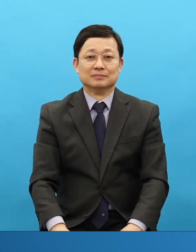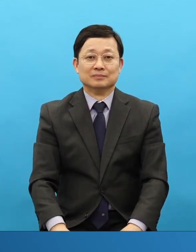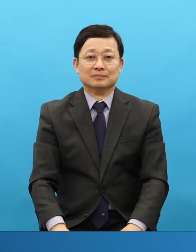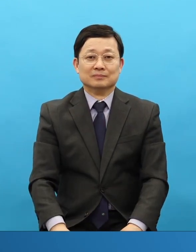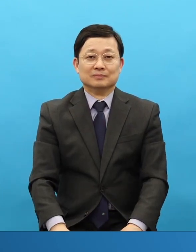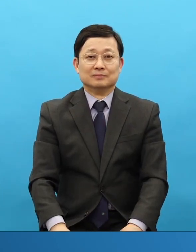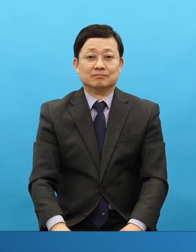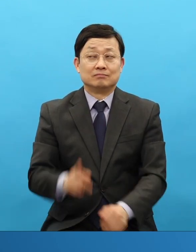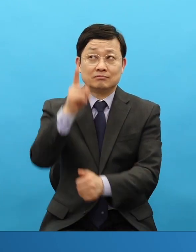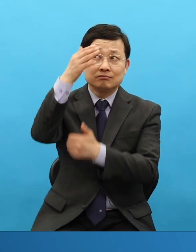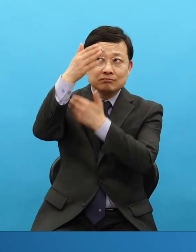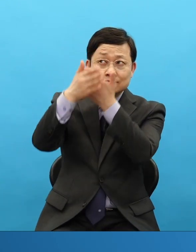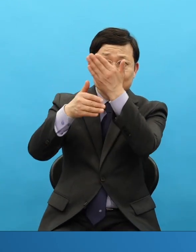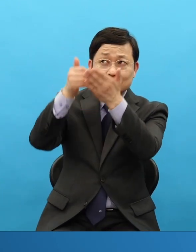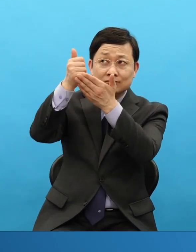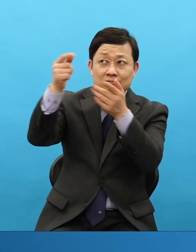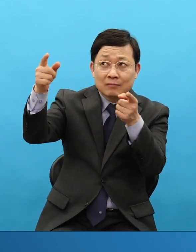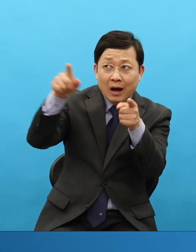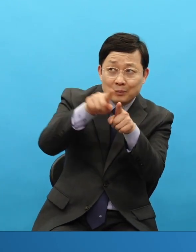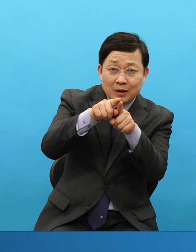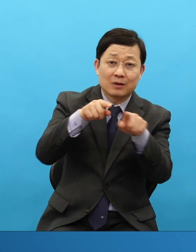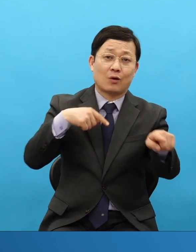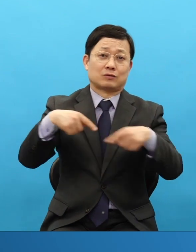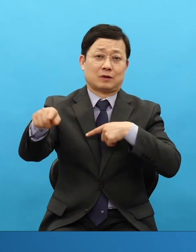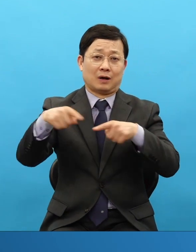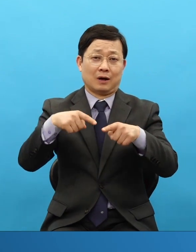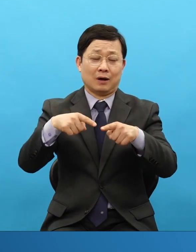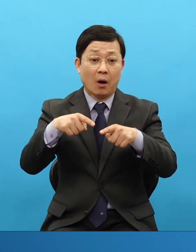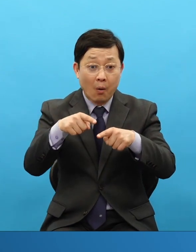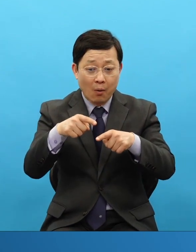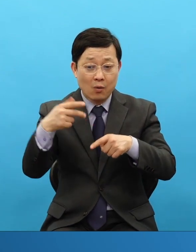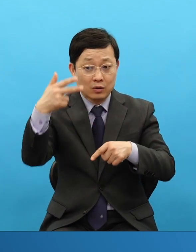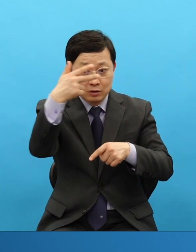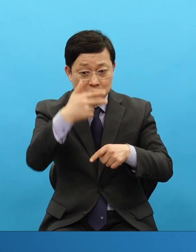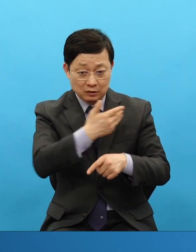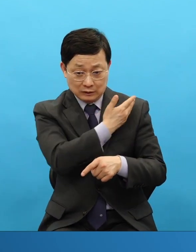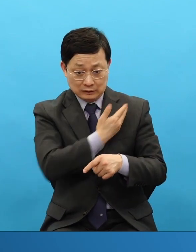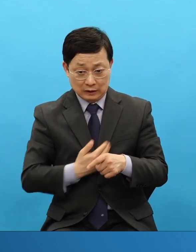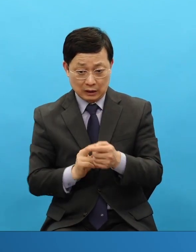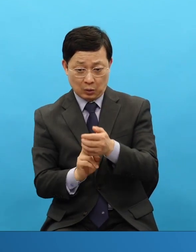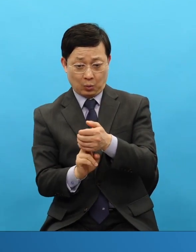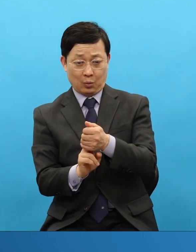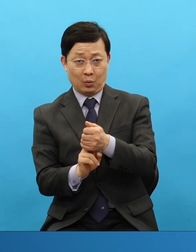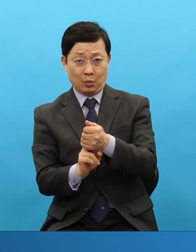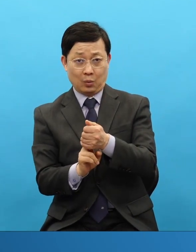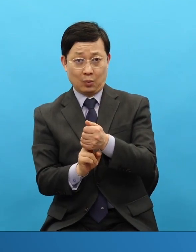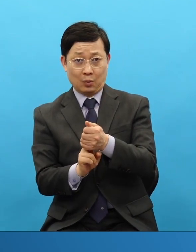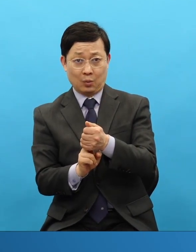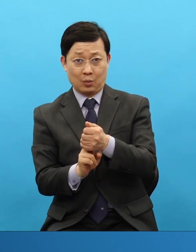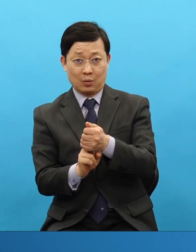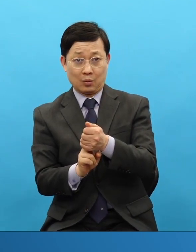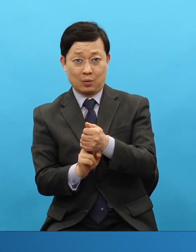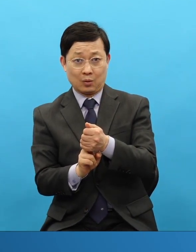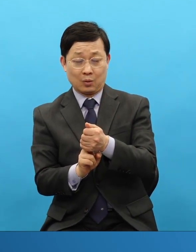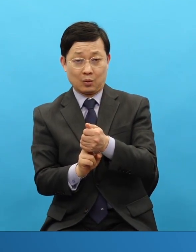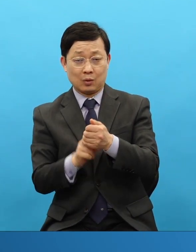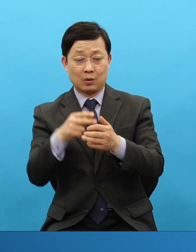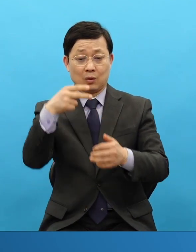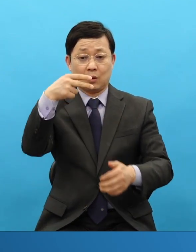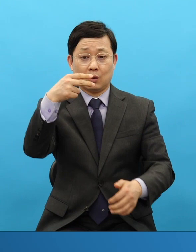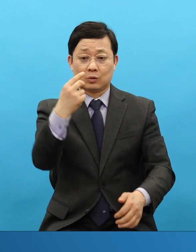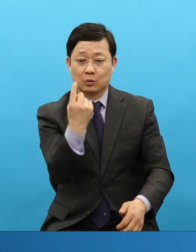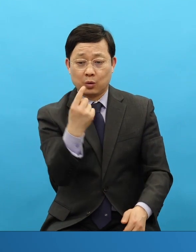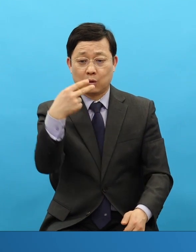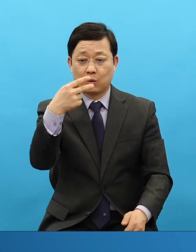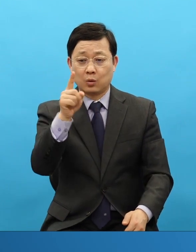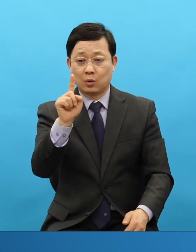precious 하나님이 하시는 거예요. prophets. God does the work. 7천 제자가 숨겨져 있고요. 7,000 disciples were hidden. 나중에 도단성 운동이 일어납니다. And